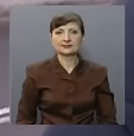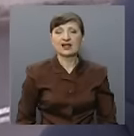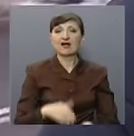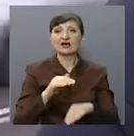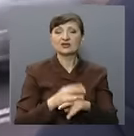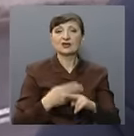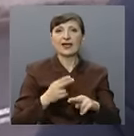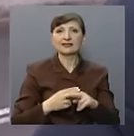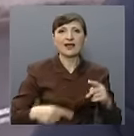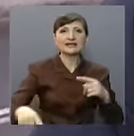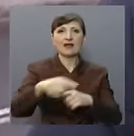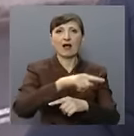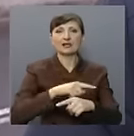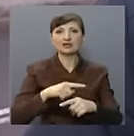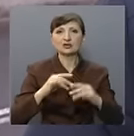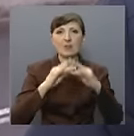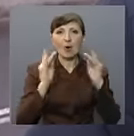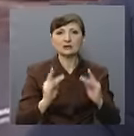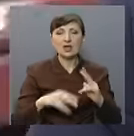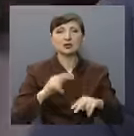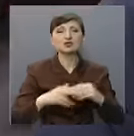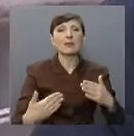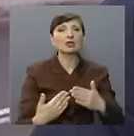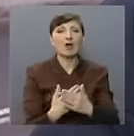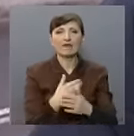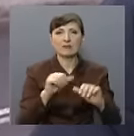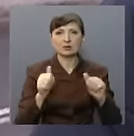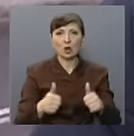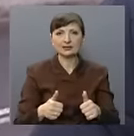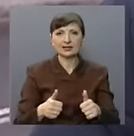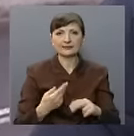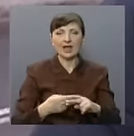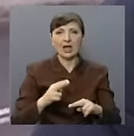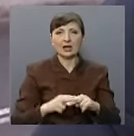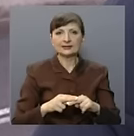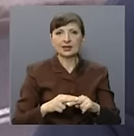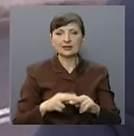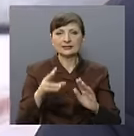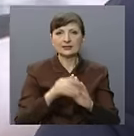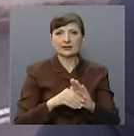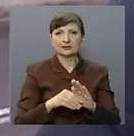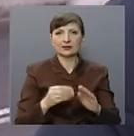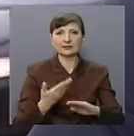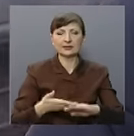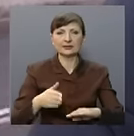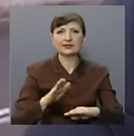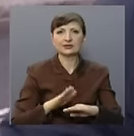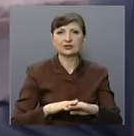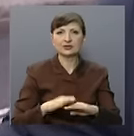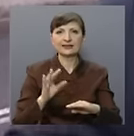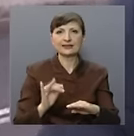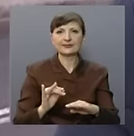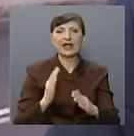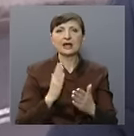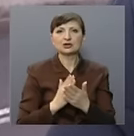Фактически эта эстакадная часть строится по новой методике. Это система преднапряжения и